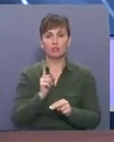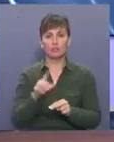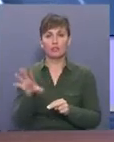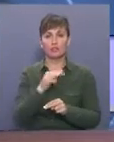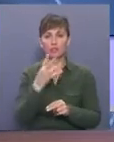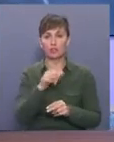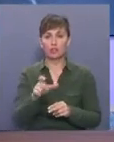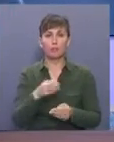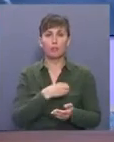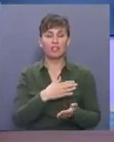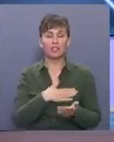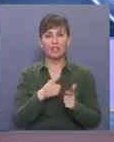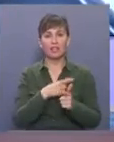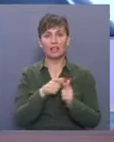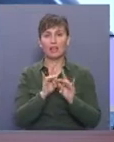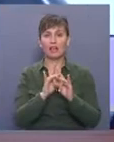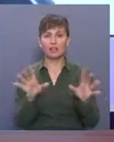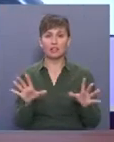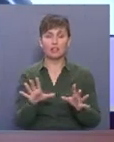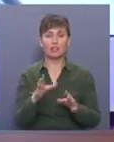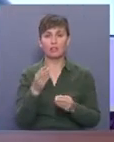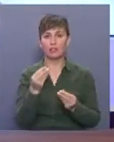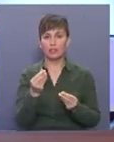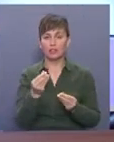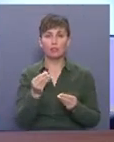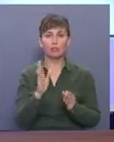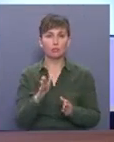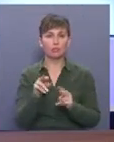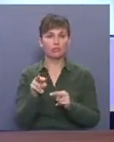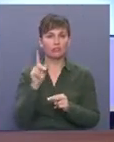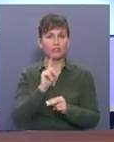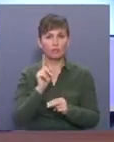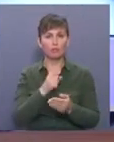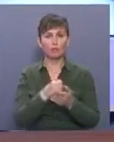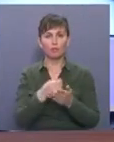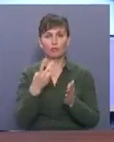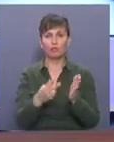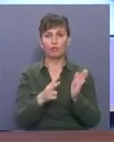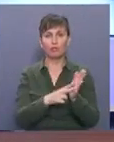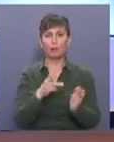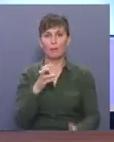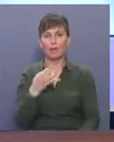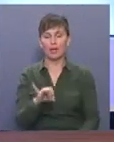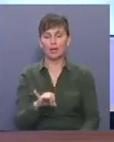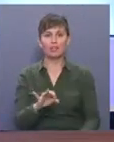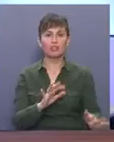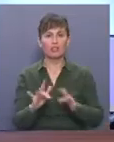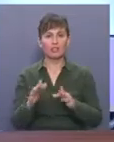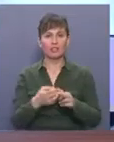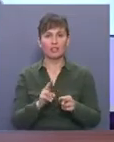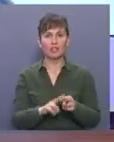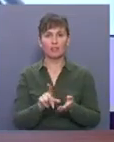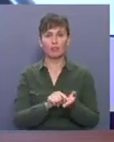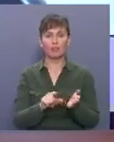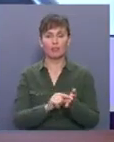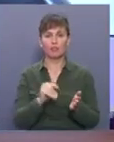о присвоении или растрате веренного чужого имущества пробудут в следственном изоляторе до 28 мая. В деятельности же самого